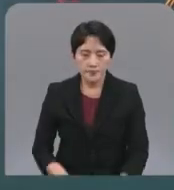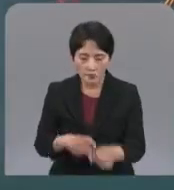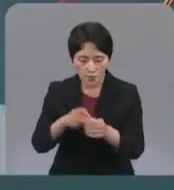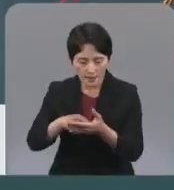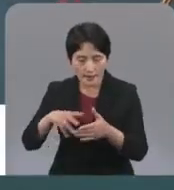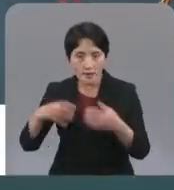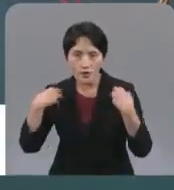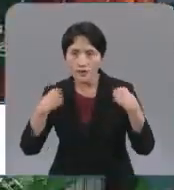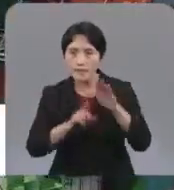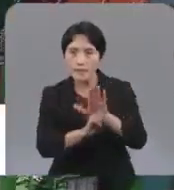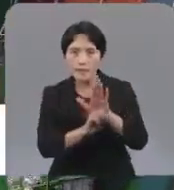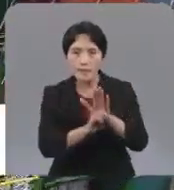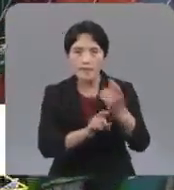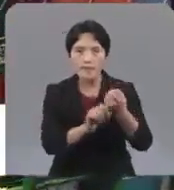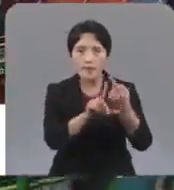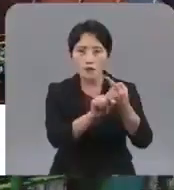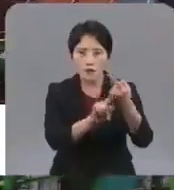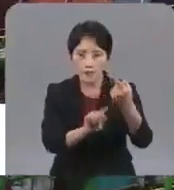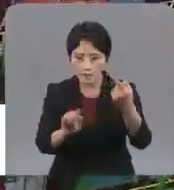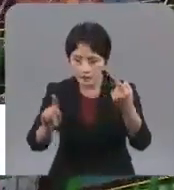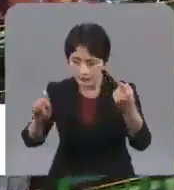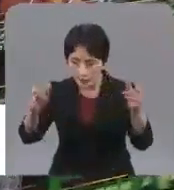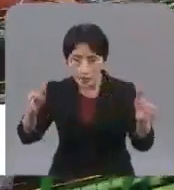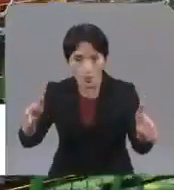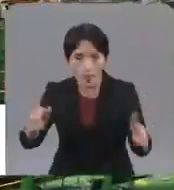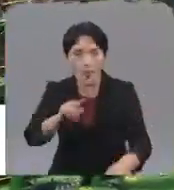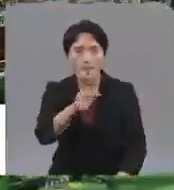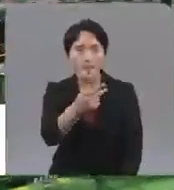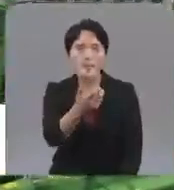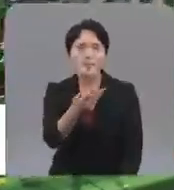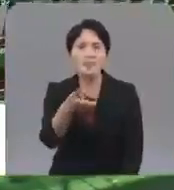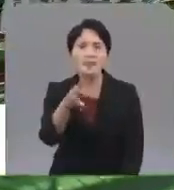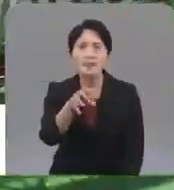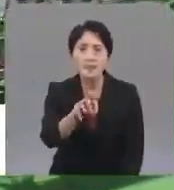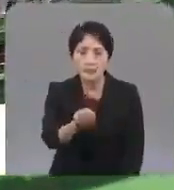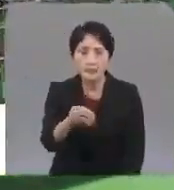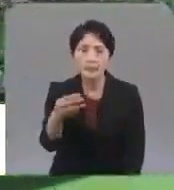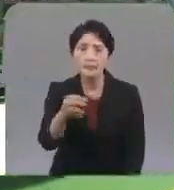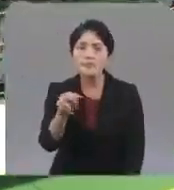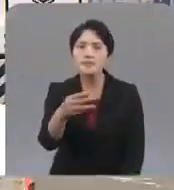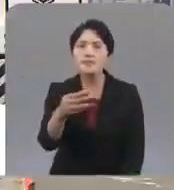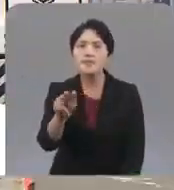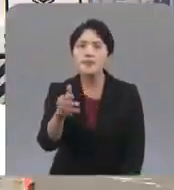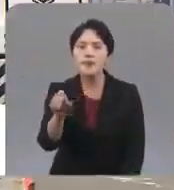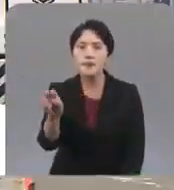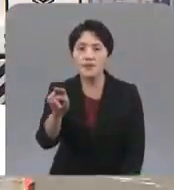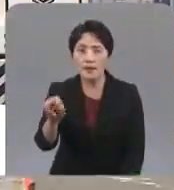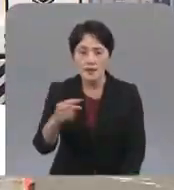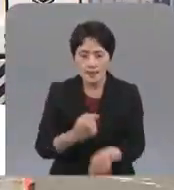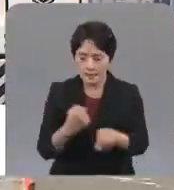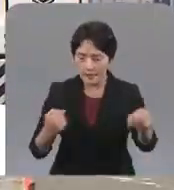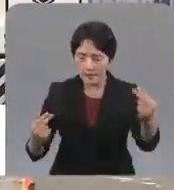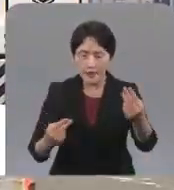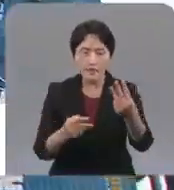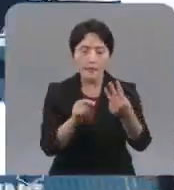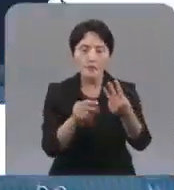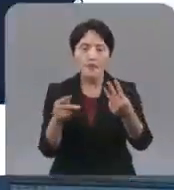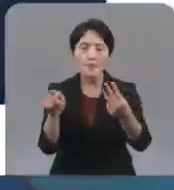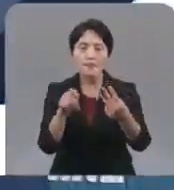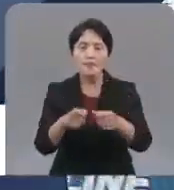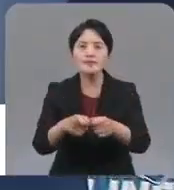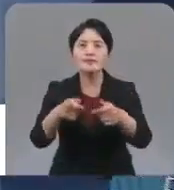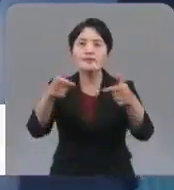за период с 1 по 10 ноября объём южнокорейского экспорта составил 18 млрд 237